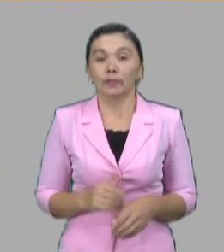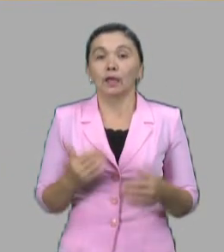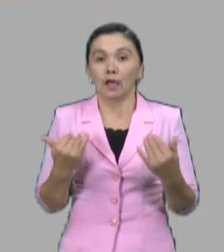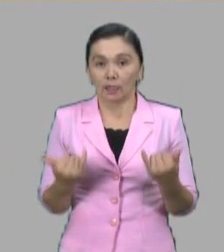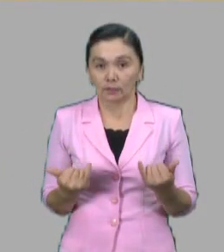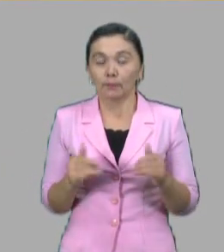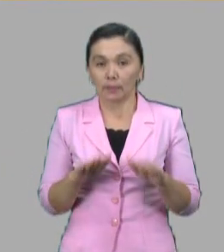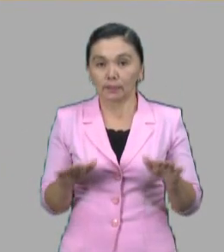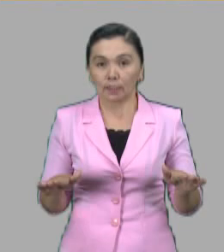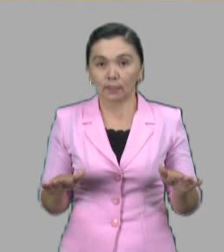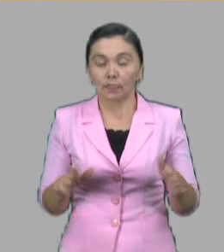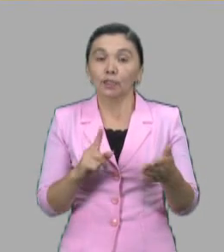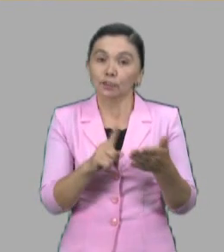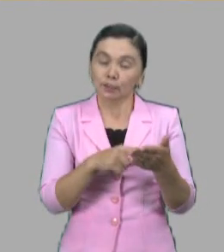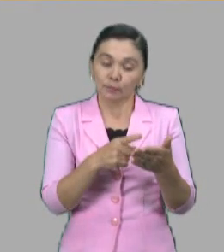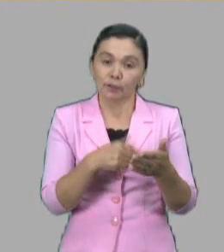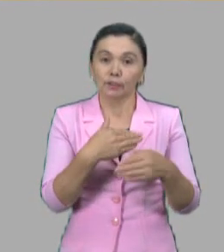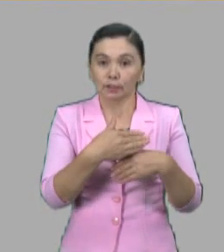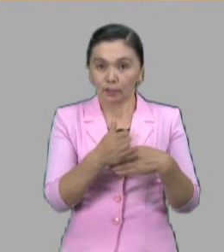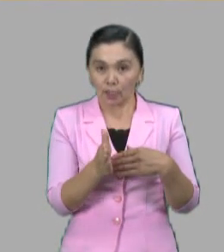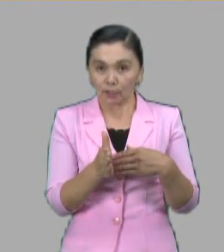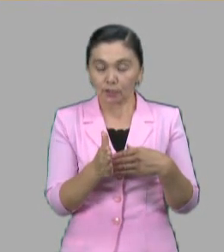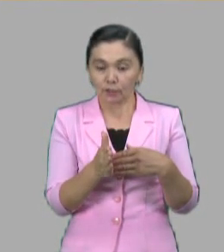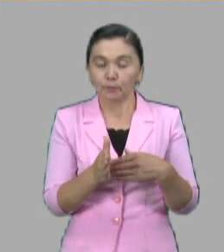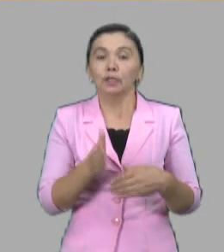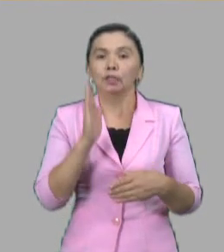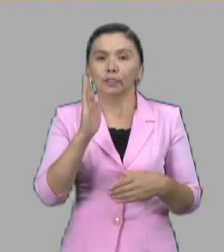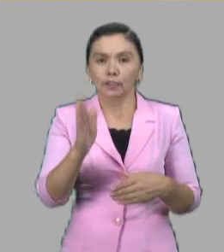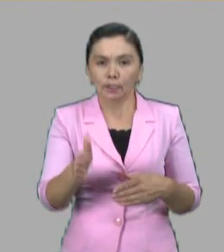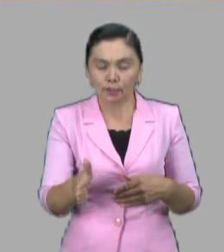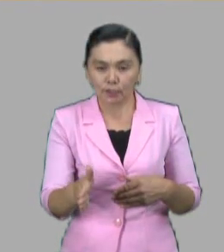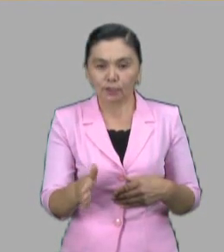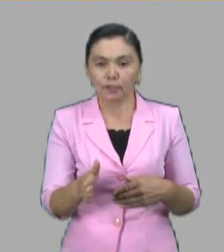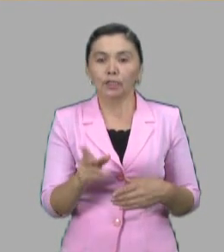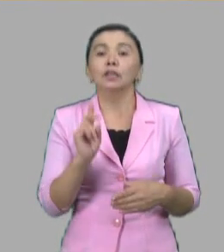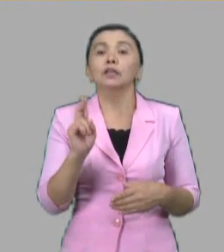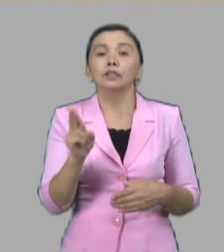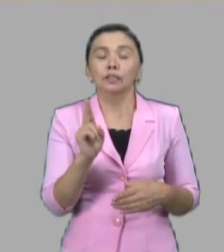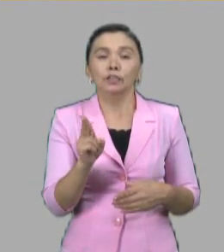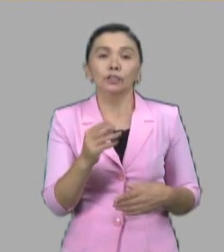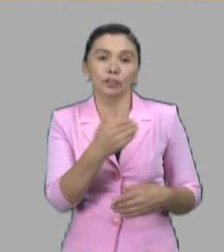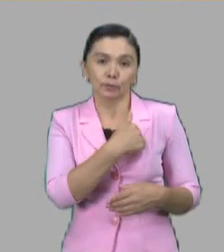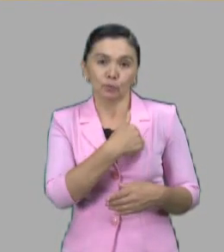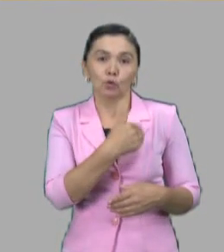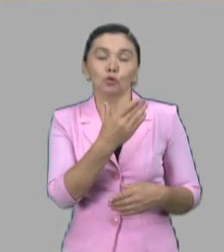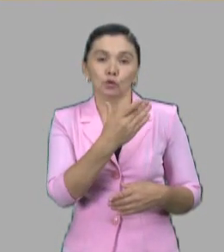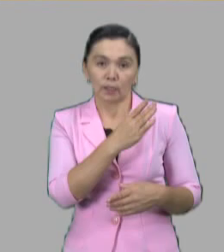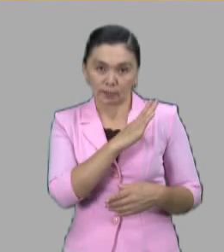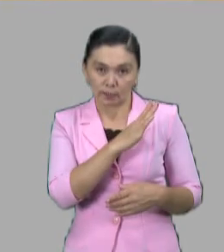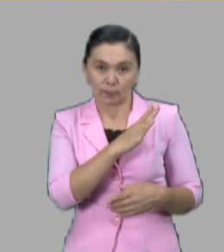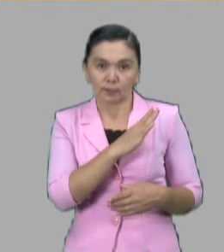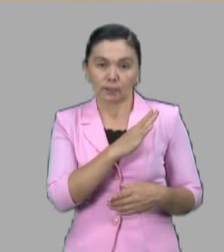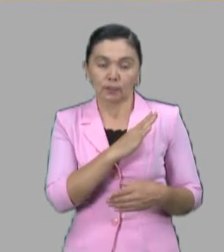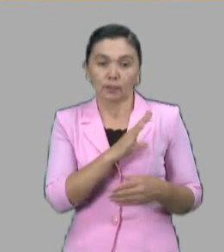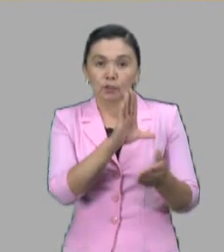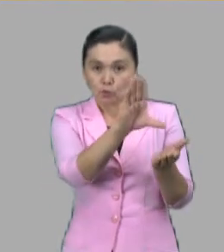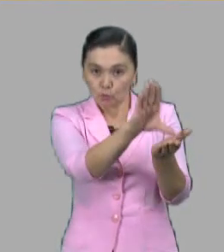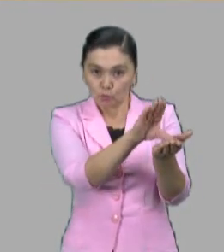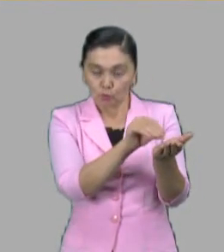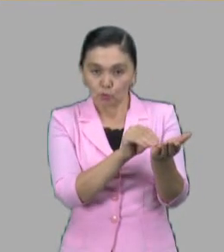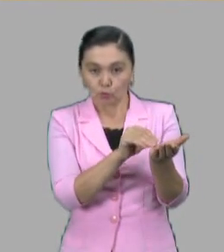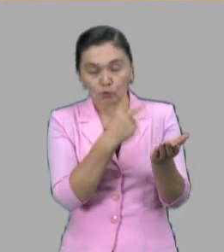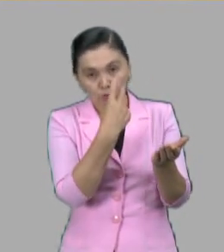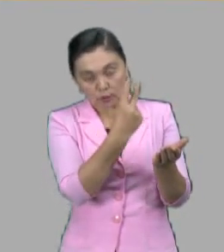Эмесе балдар, дептериңерди ачып, келечекте ким болгун келет, үлгүгө таянып,